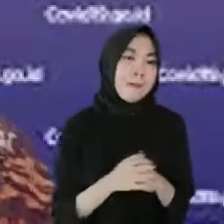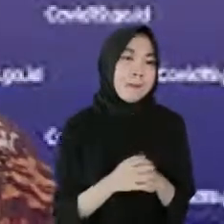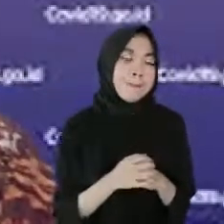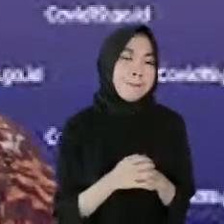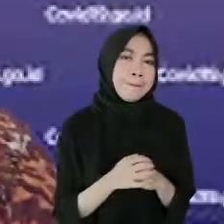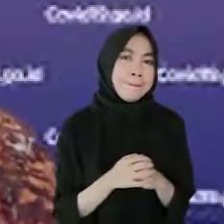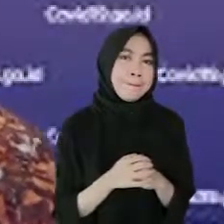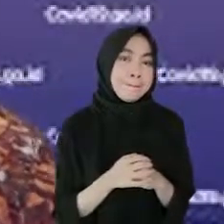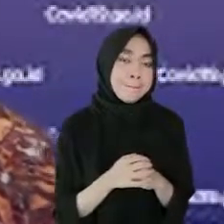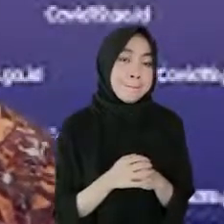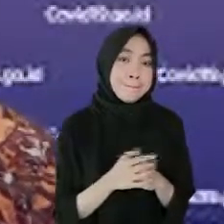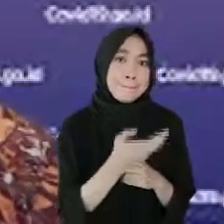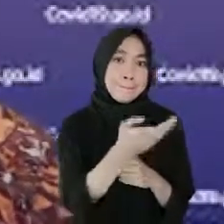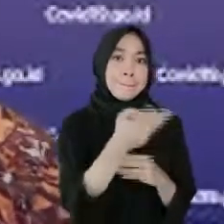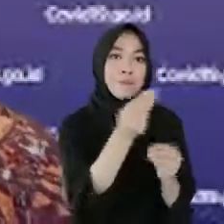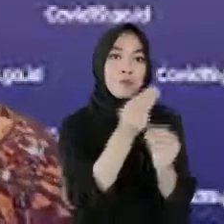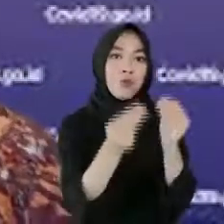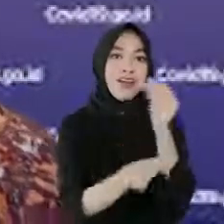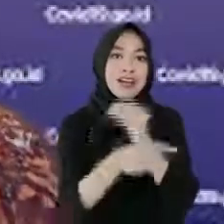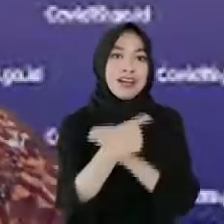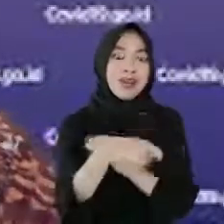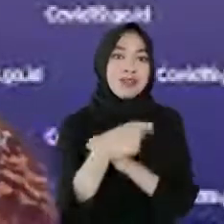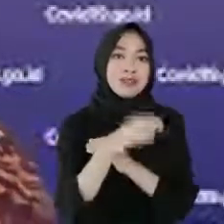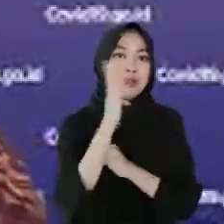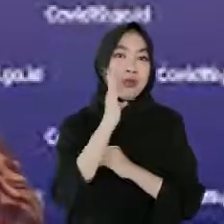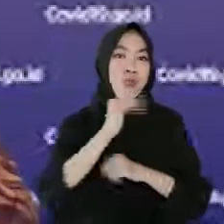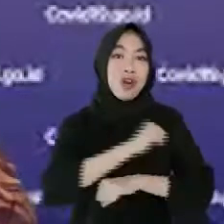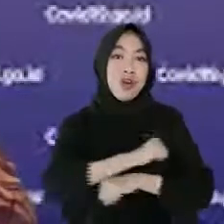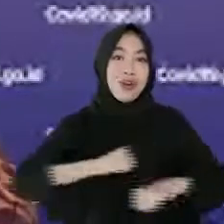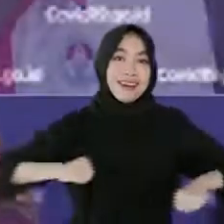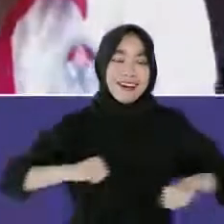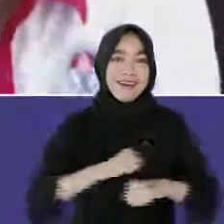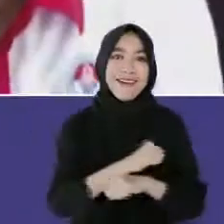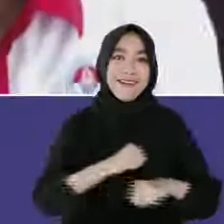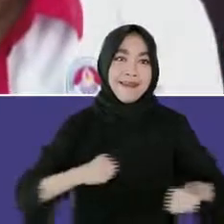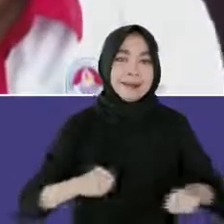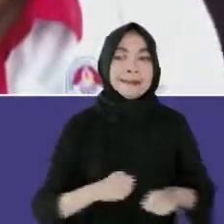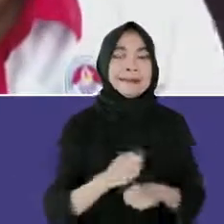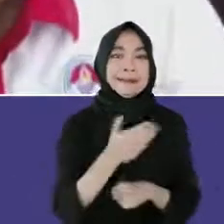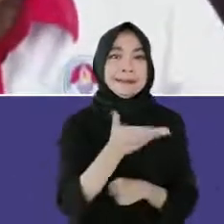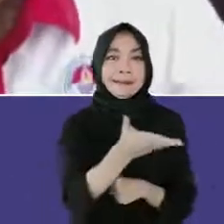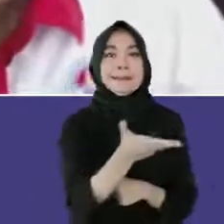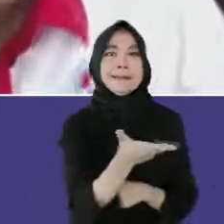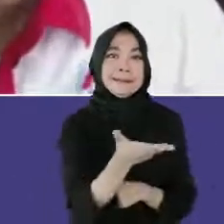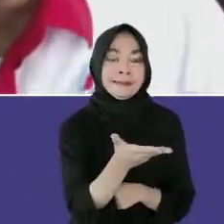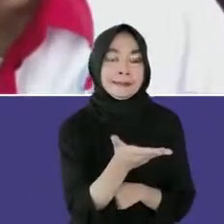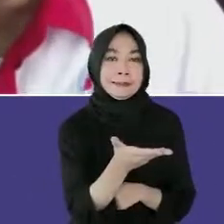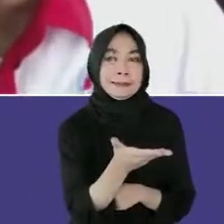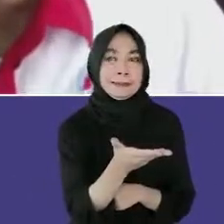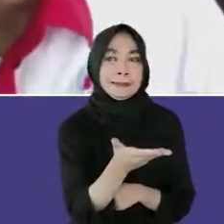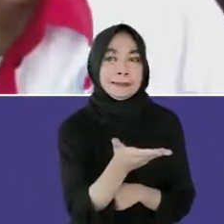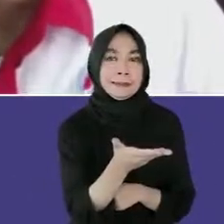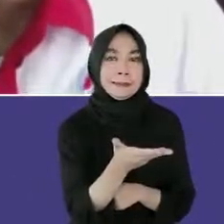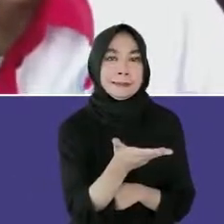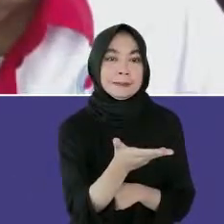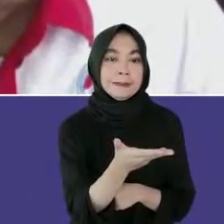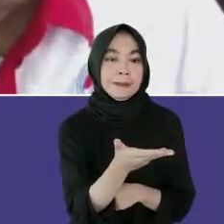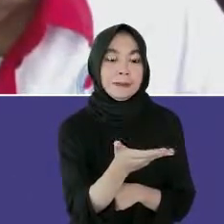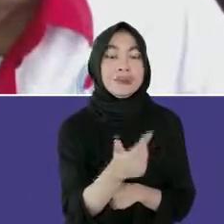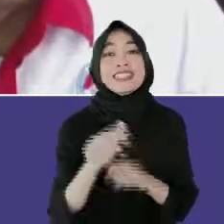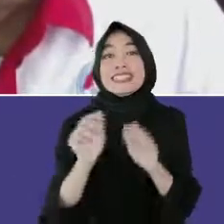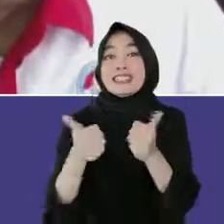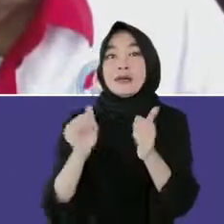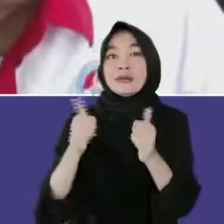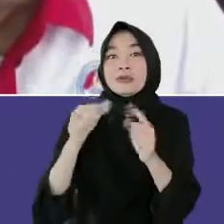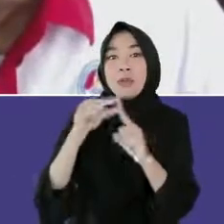Bagaimana pagar terjadi pihak Kementerian Pemuda dan Olahraga hal-hal apa saja persiapan sejauh ini karena dekat